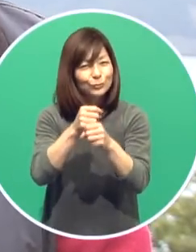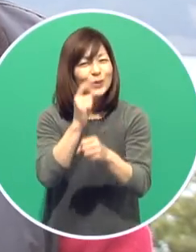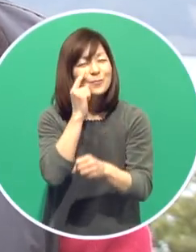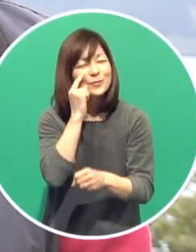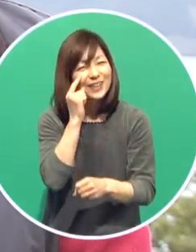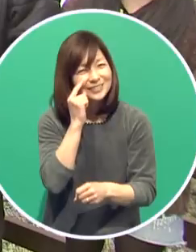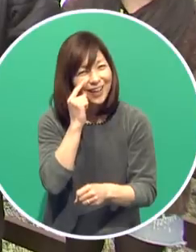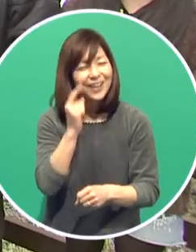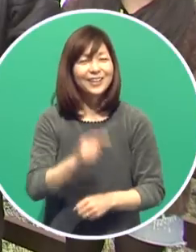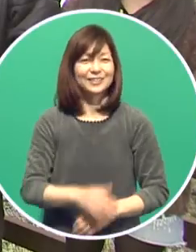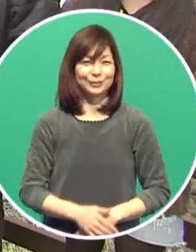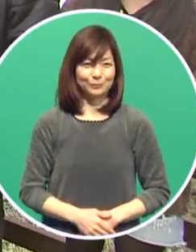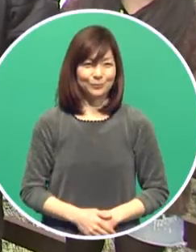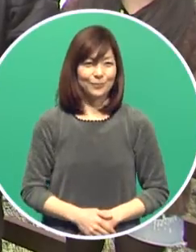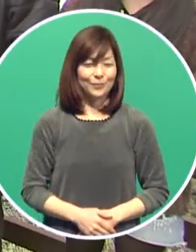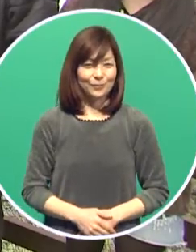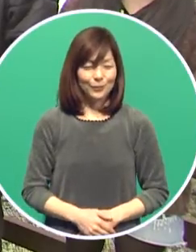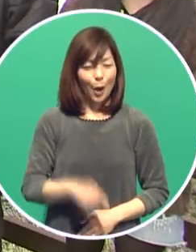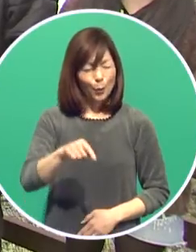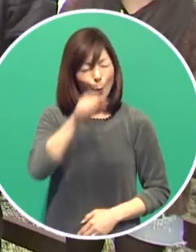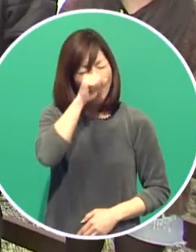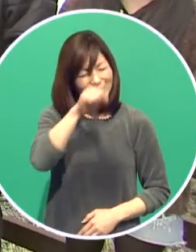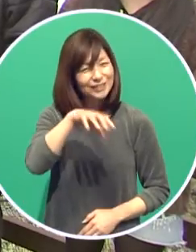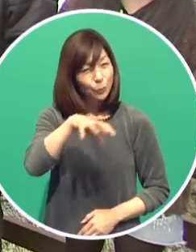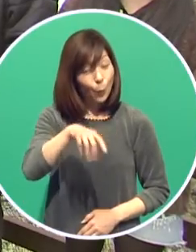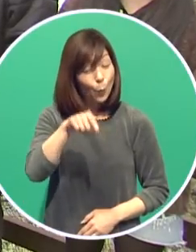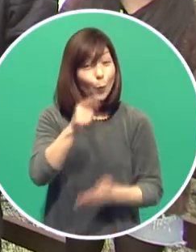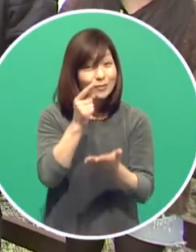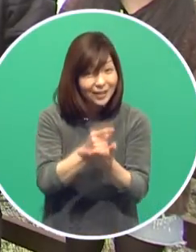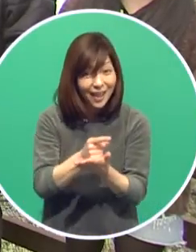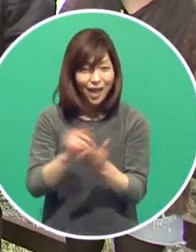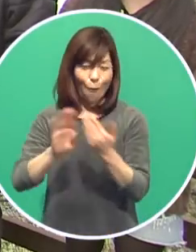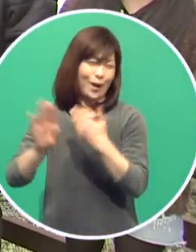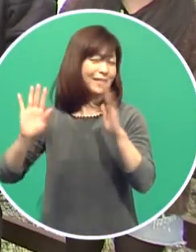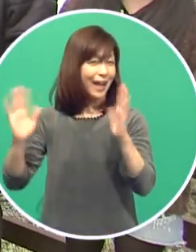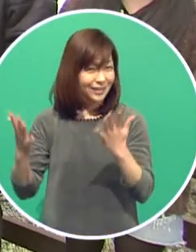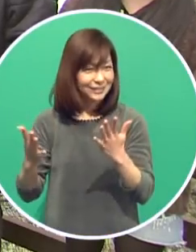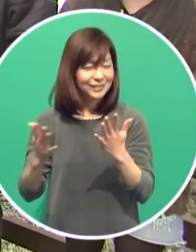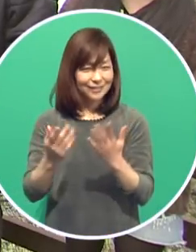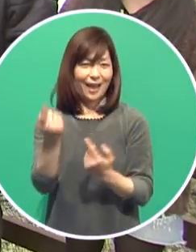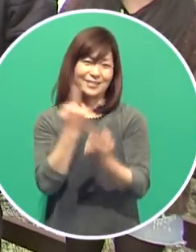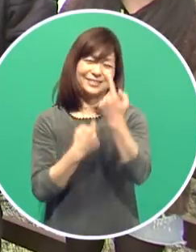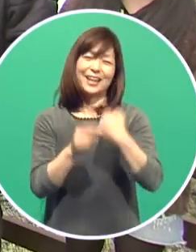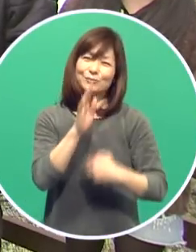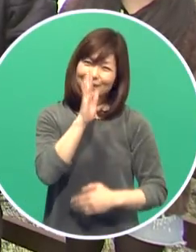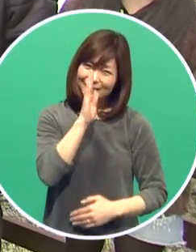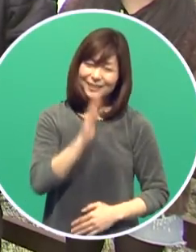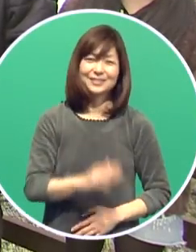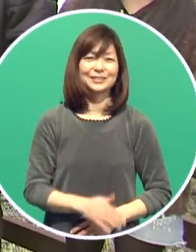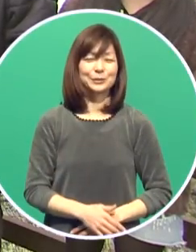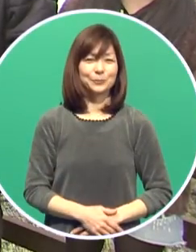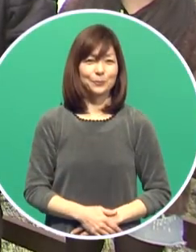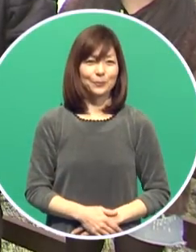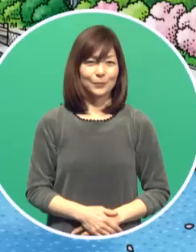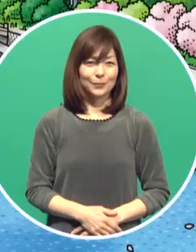はい、 小屋がいいとこ来たことない。 皆さんどうぞ江田島においてください